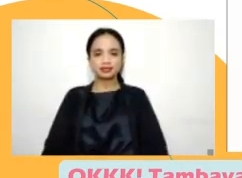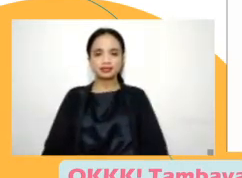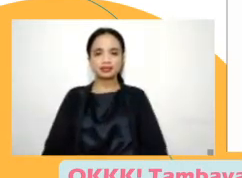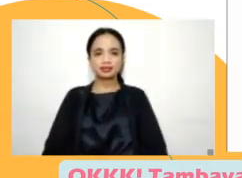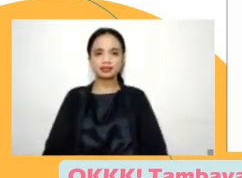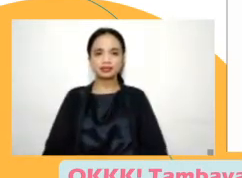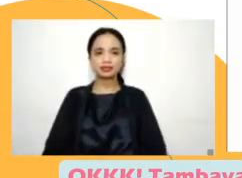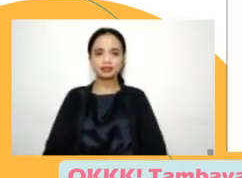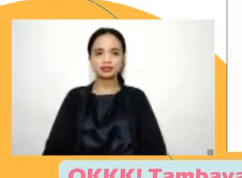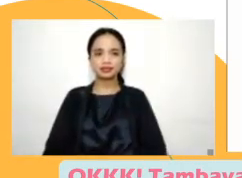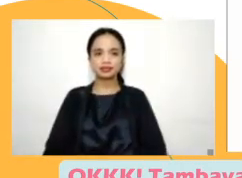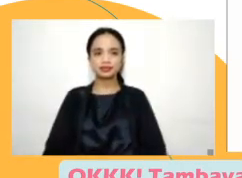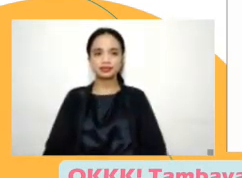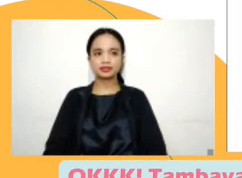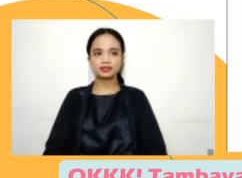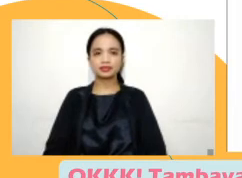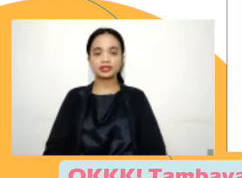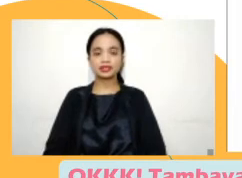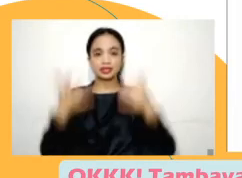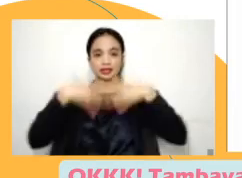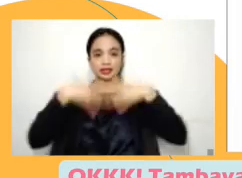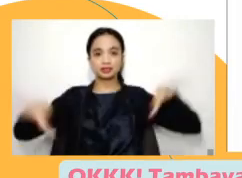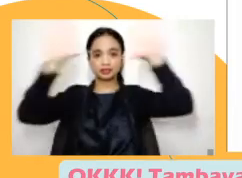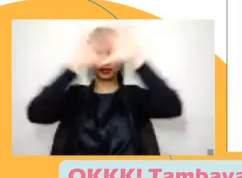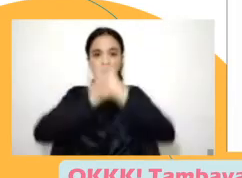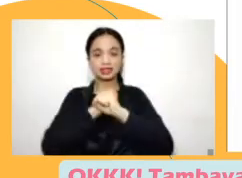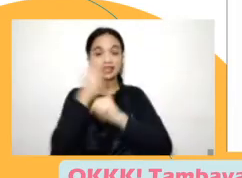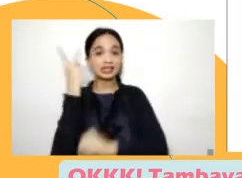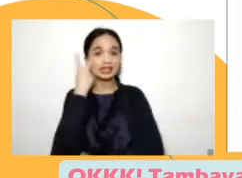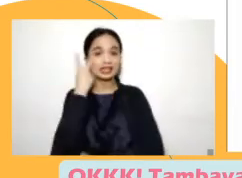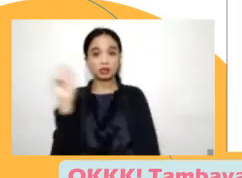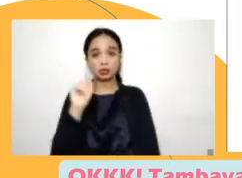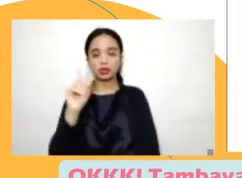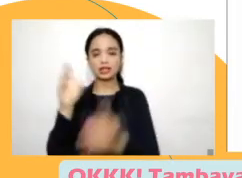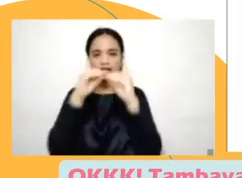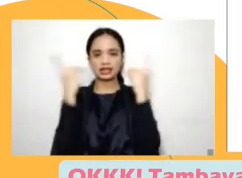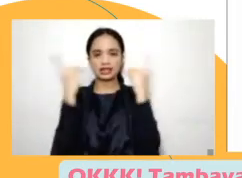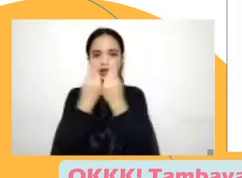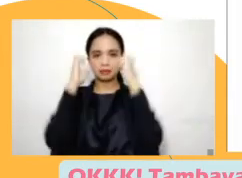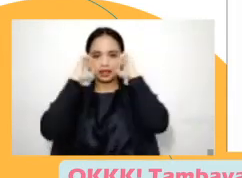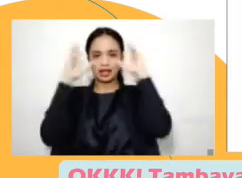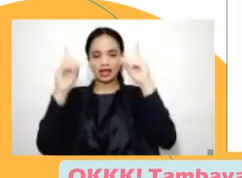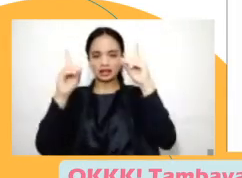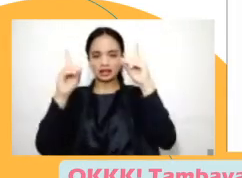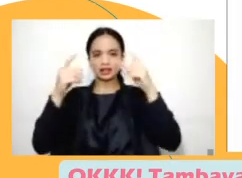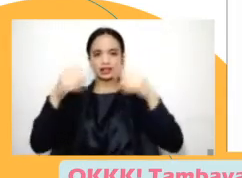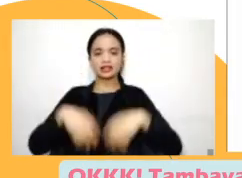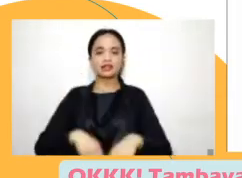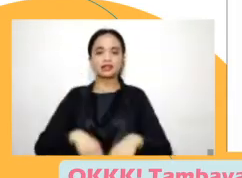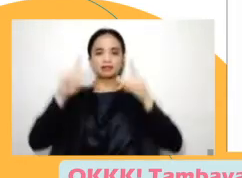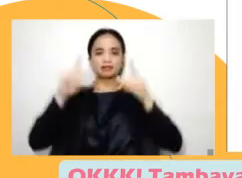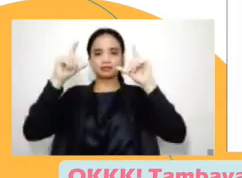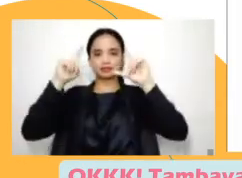At bilang pagtatapos, ito po ang isang handog sa atin ng DepEd Commons. Video, pasok!